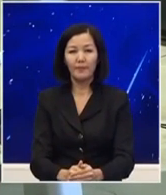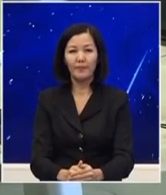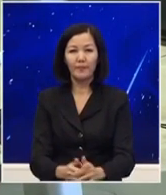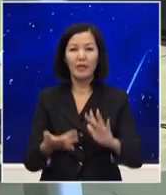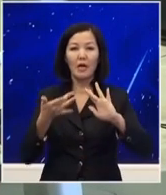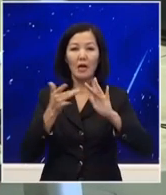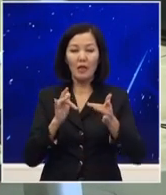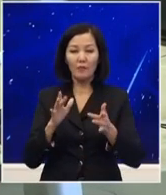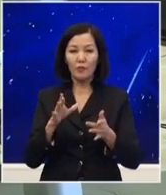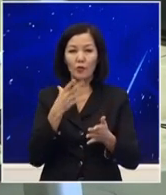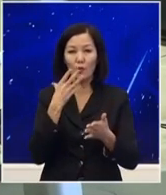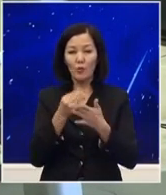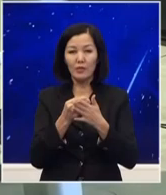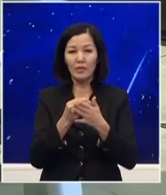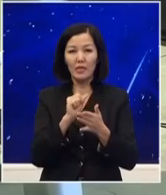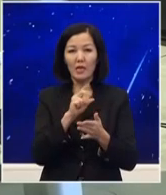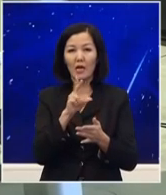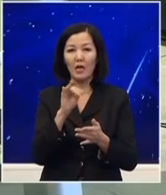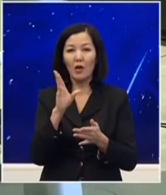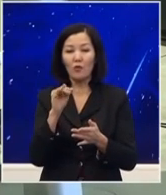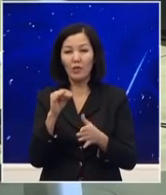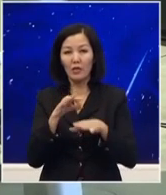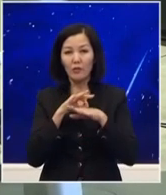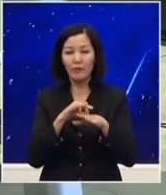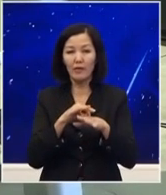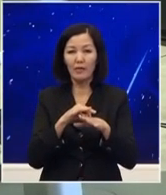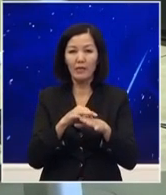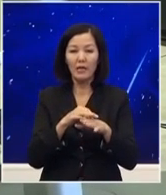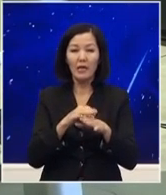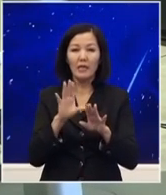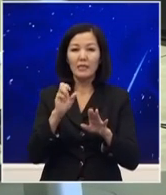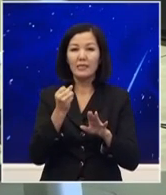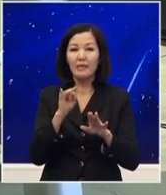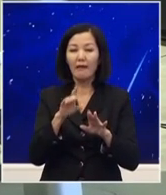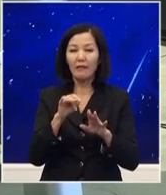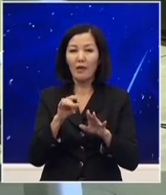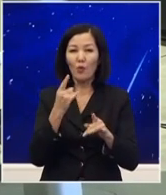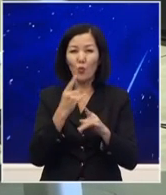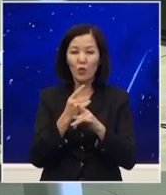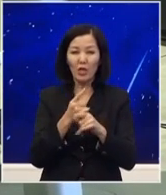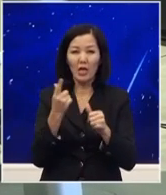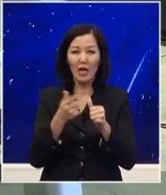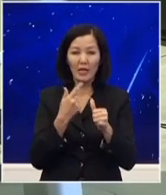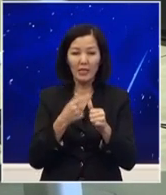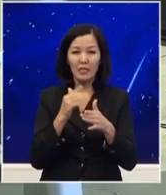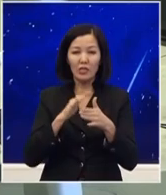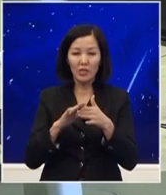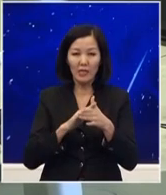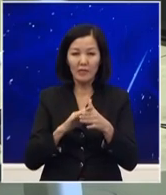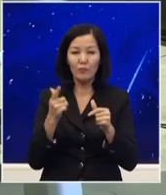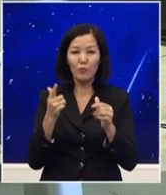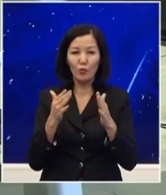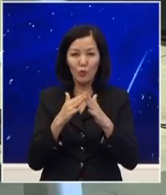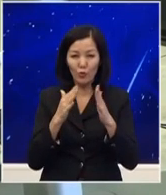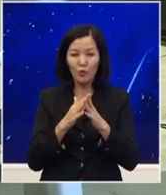Ғаламтордағы алаяқтар өз айласын фейк аккаунтар арқылы іске асырады. Белгілі сайттарға өзгенің атын жамылып, халыққа қажетті баспана, көлік, тауар